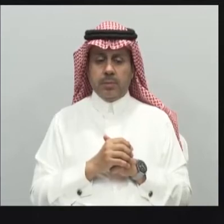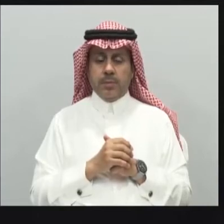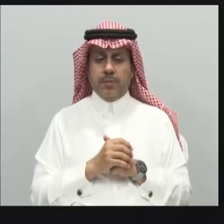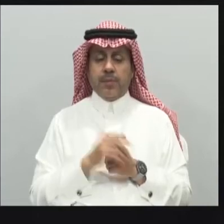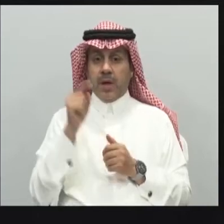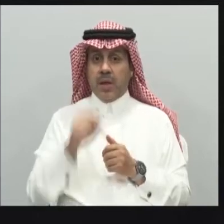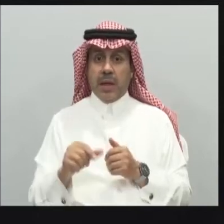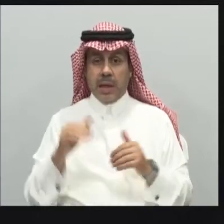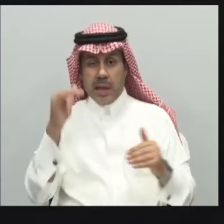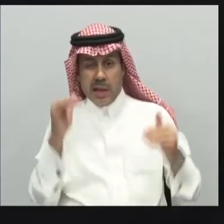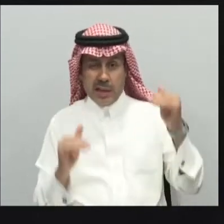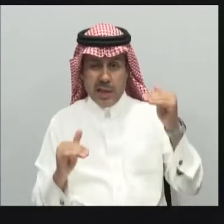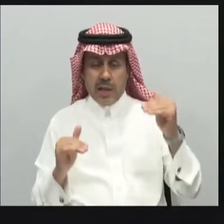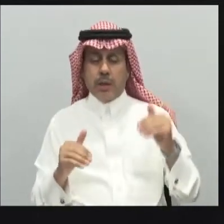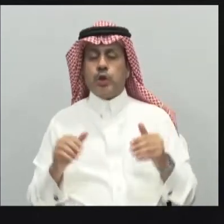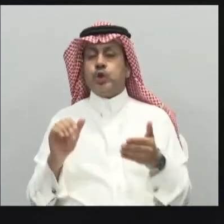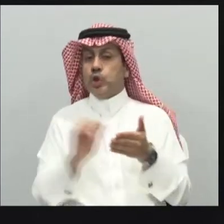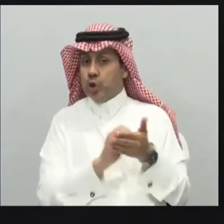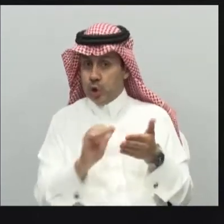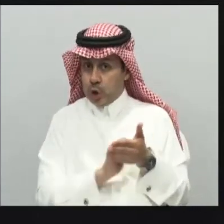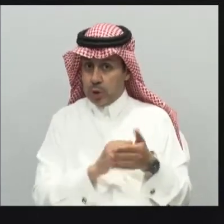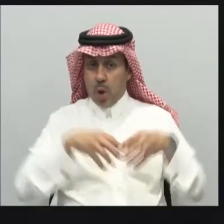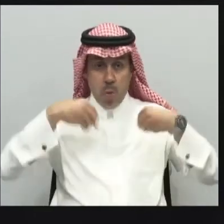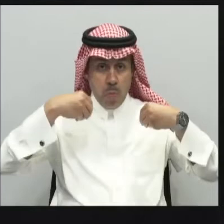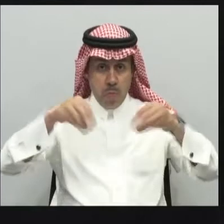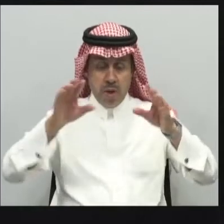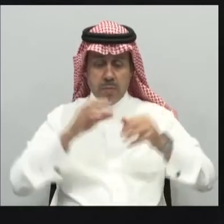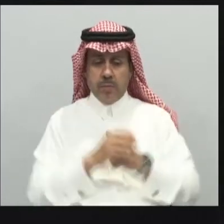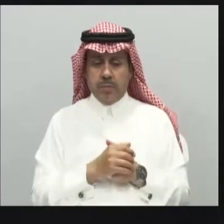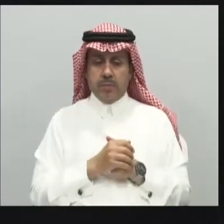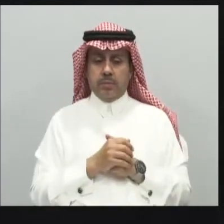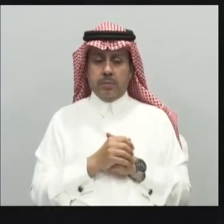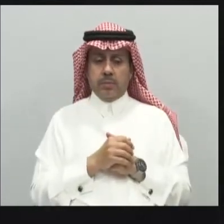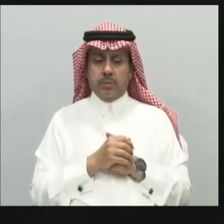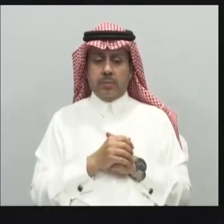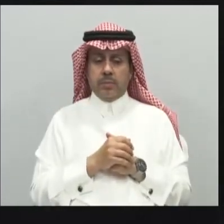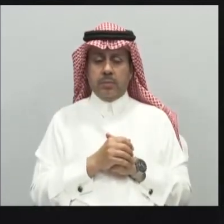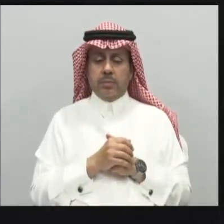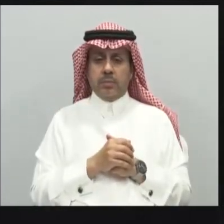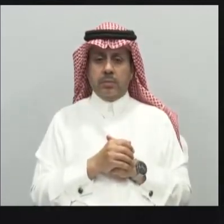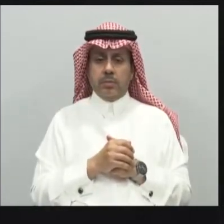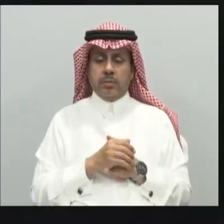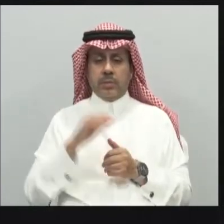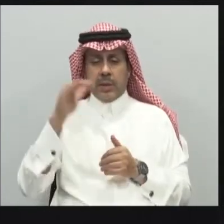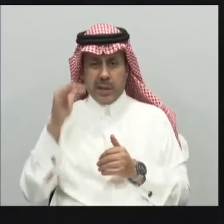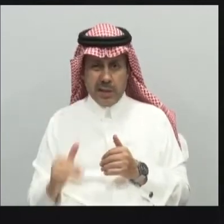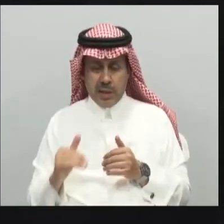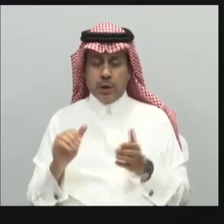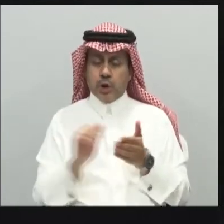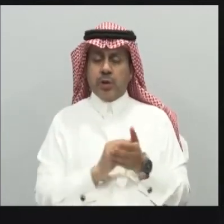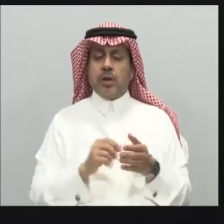اذا اختل شرط البيع اذا اختل الشرط الذي سرطه البائع المشتري فان